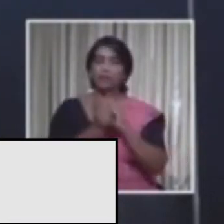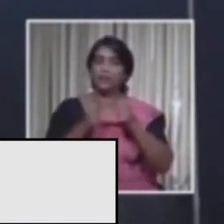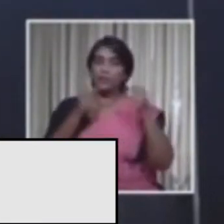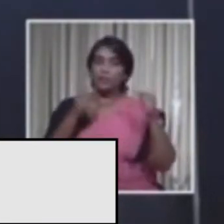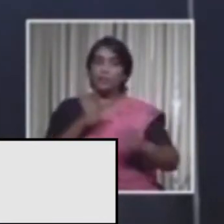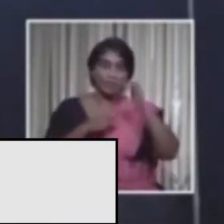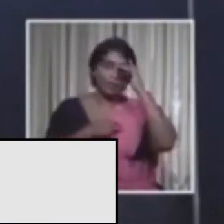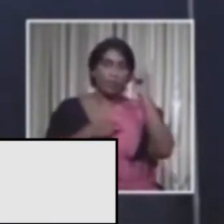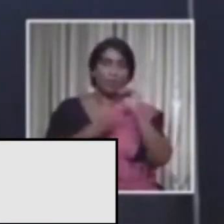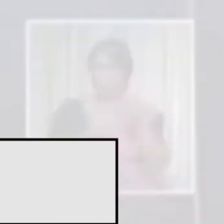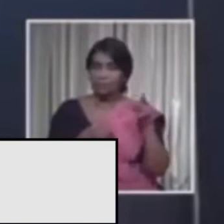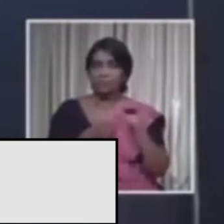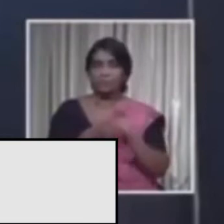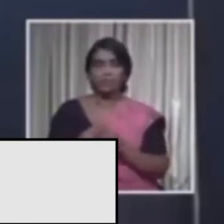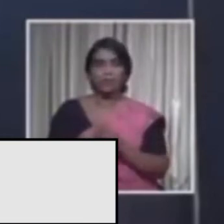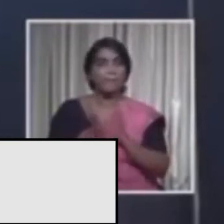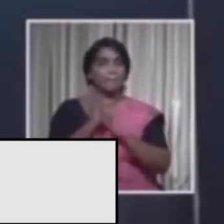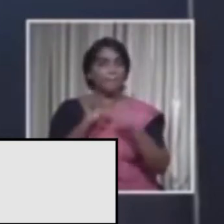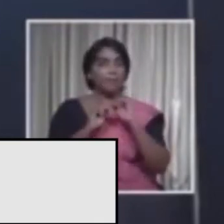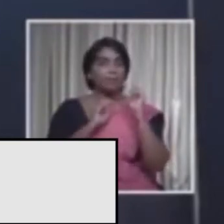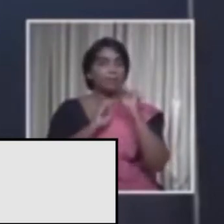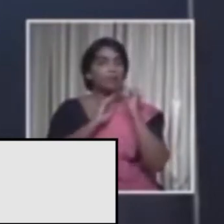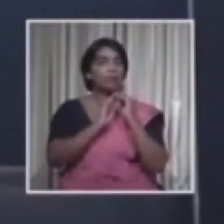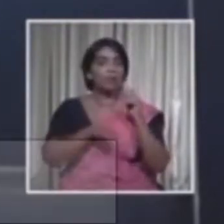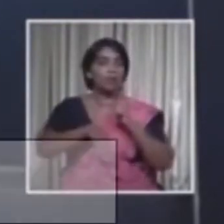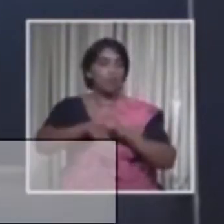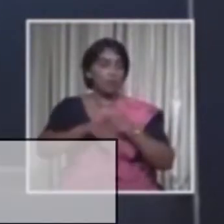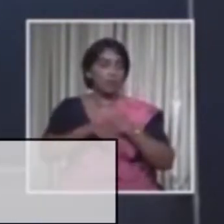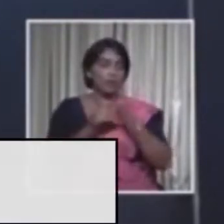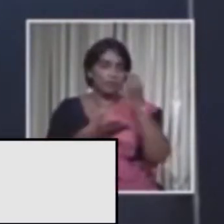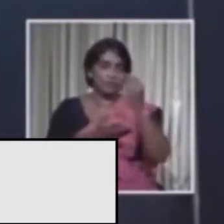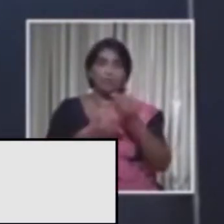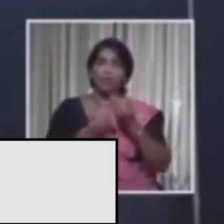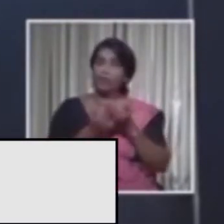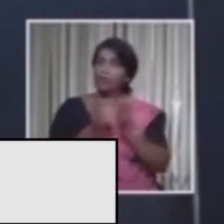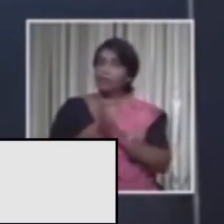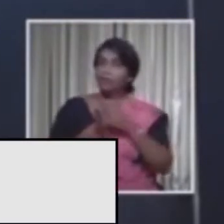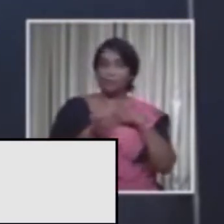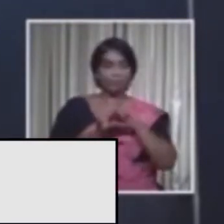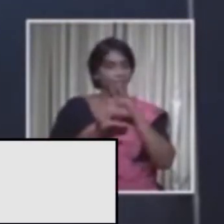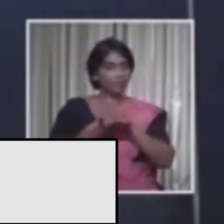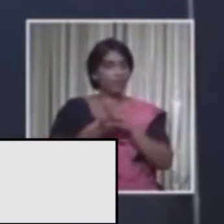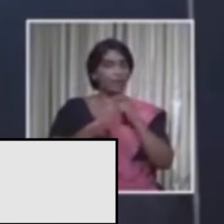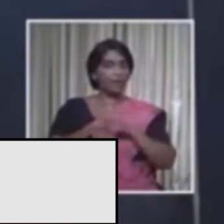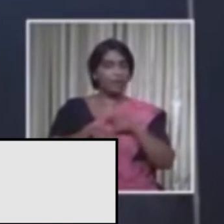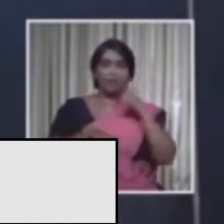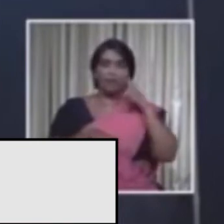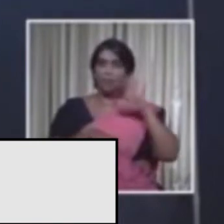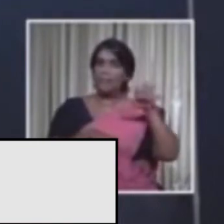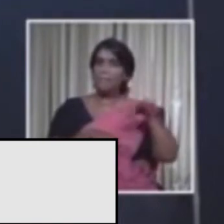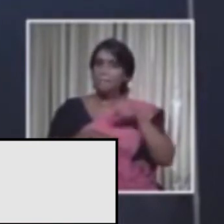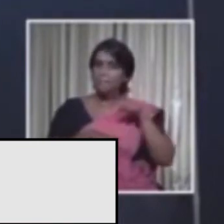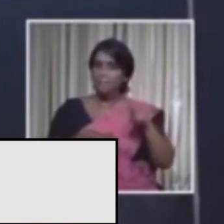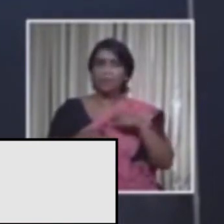இல்லை என்றால் நாட்டில் இப்பொழுது எரிபொருள் தட்டுப்பாடு இல்லை என்பதுதான் உண்மை. உலகத்தில் பல நாடுகள் தற்போது எரிபொருள் மற்றும் எரிசக்தி நெருக்கடிகளை சந்தித்து வரும்